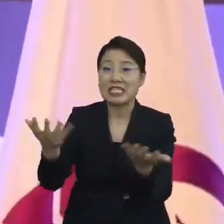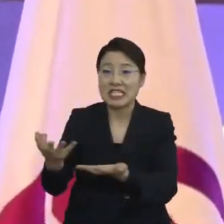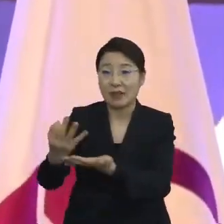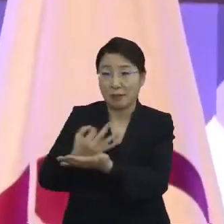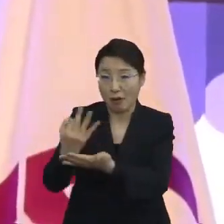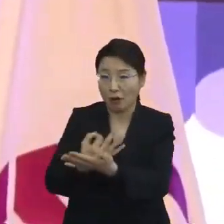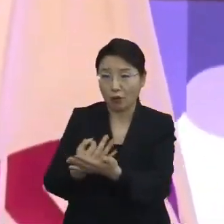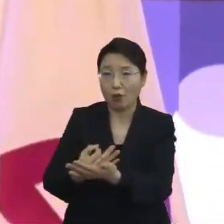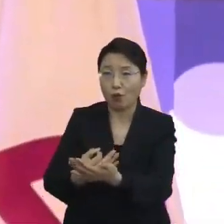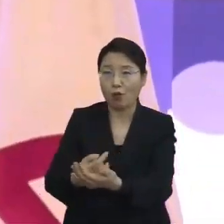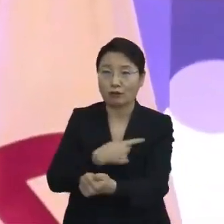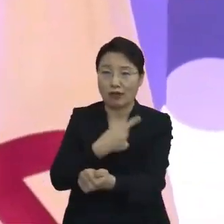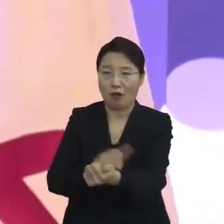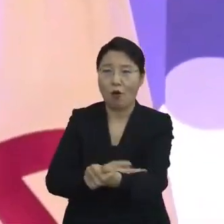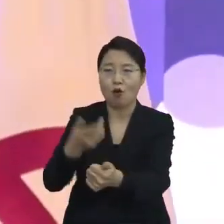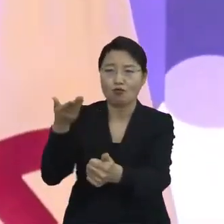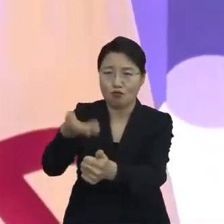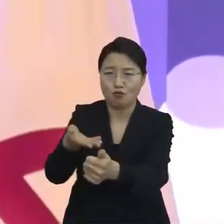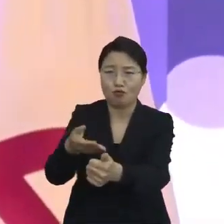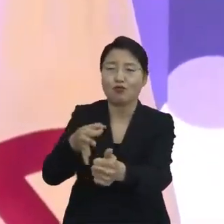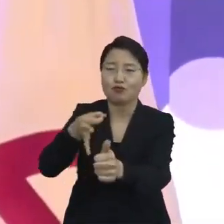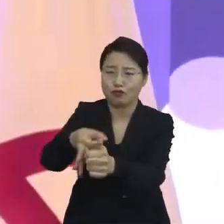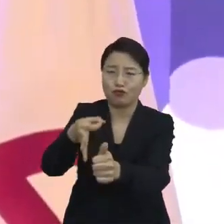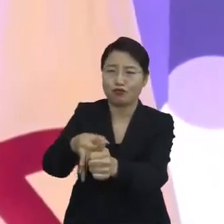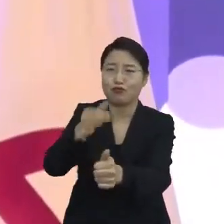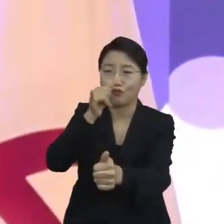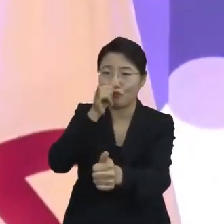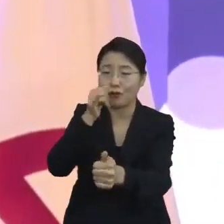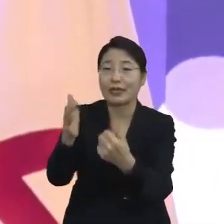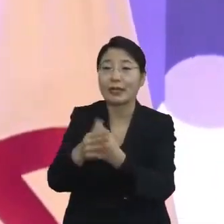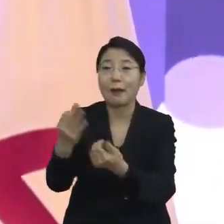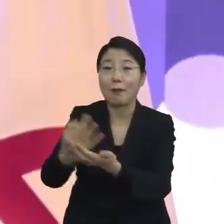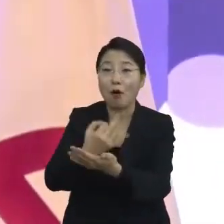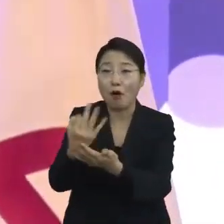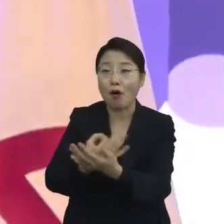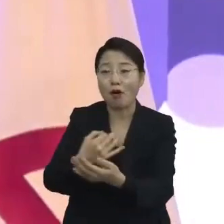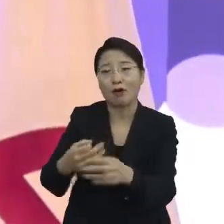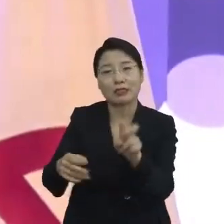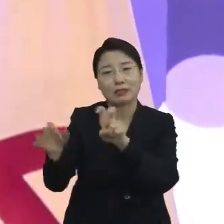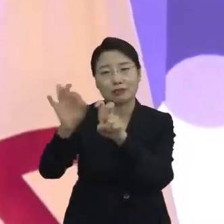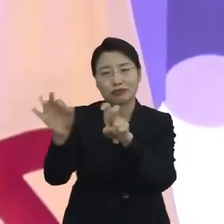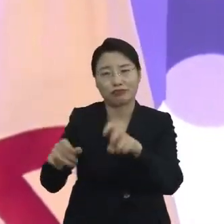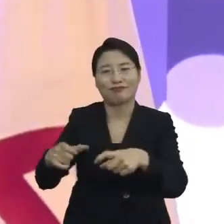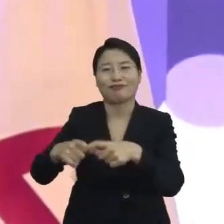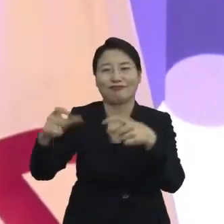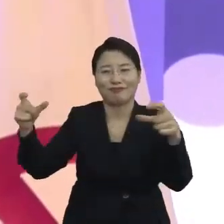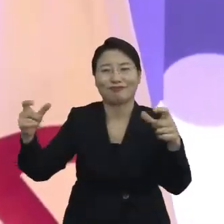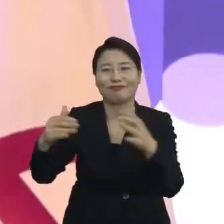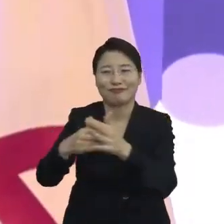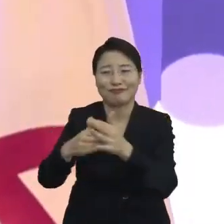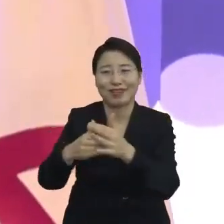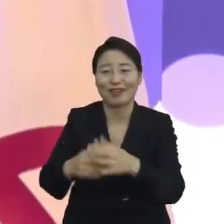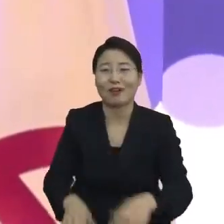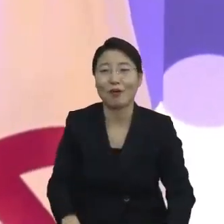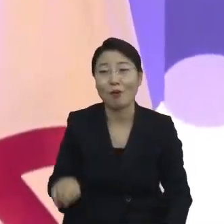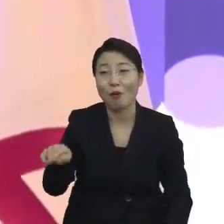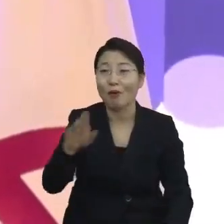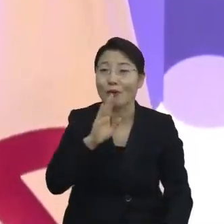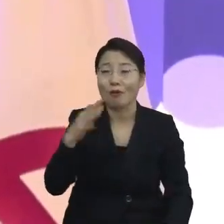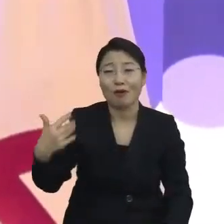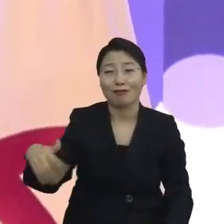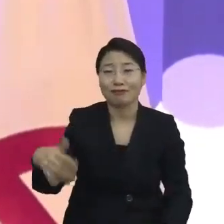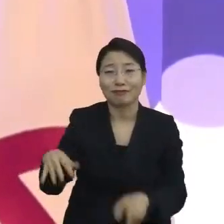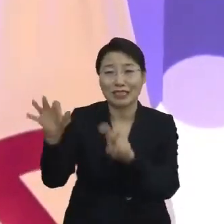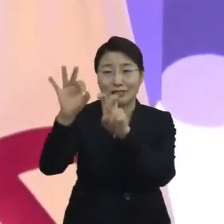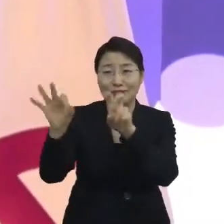자격을 박탈당하지 않기 때문에 근로소득이 한 20% 늘었습니다. 이건 정말 엄청나게 큰